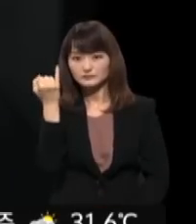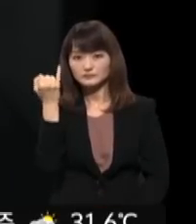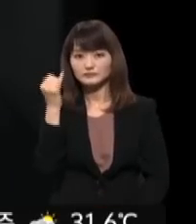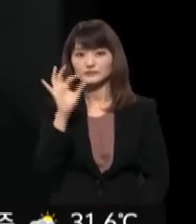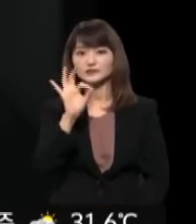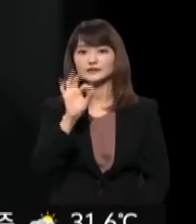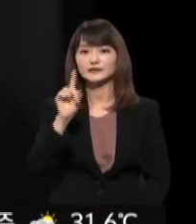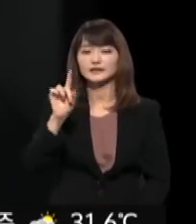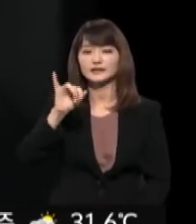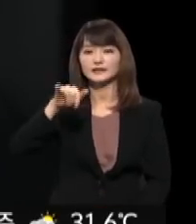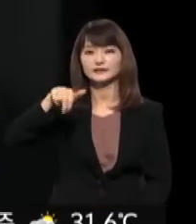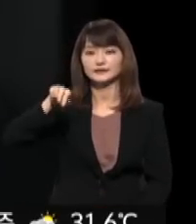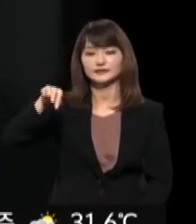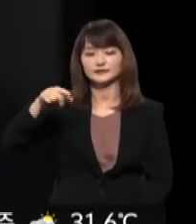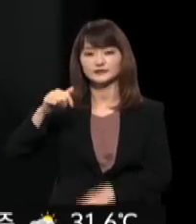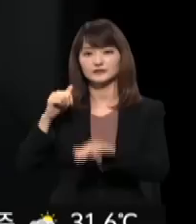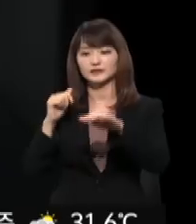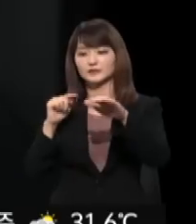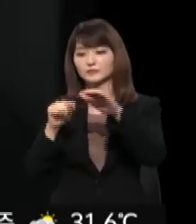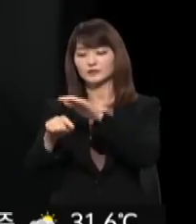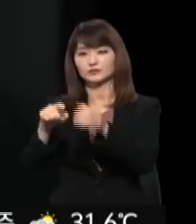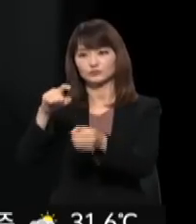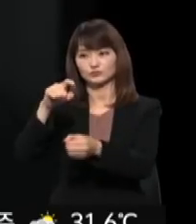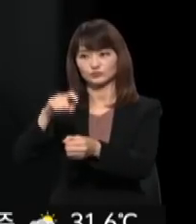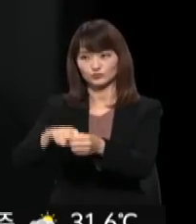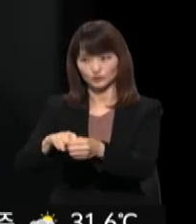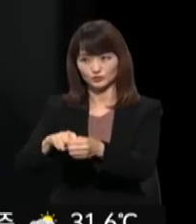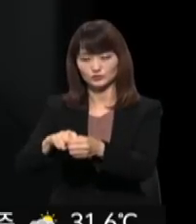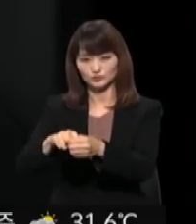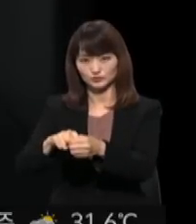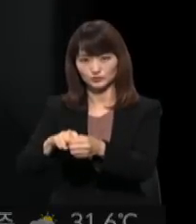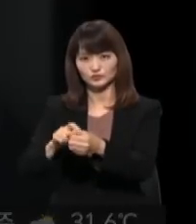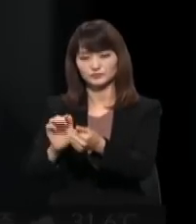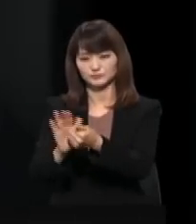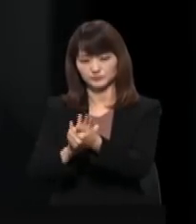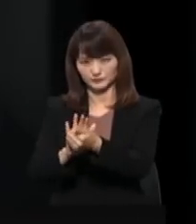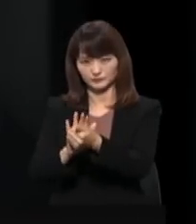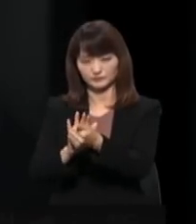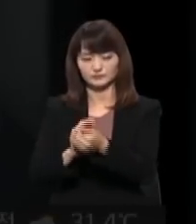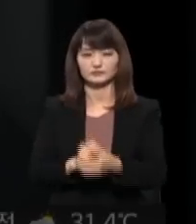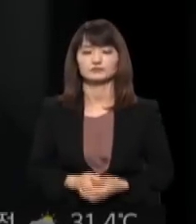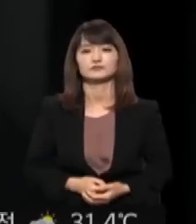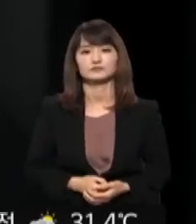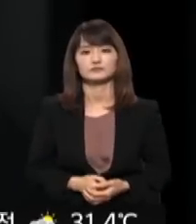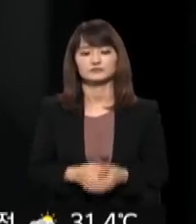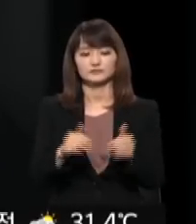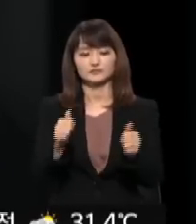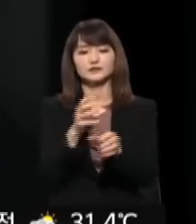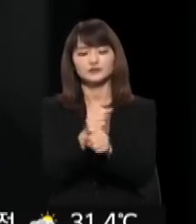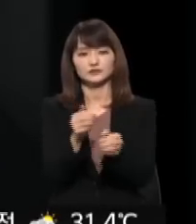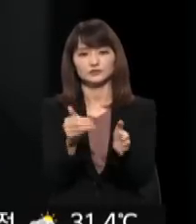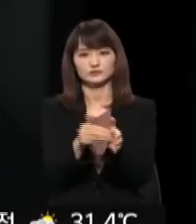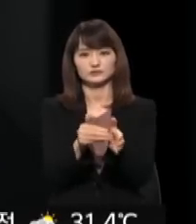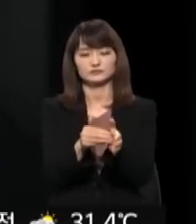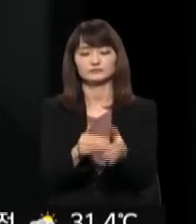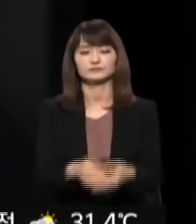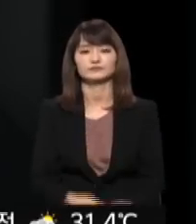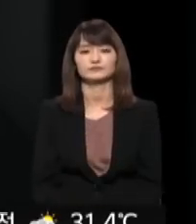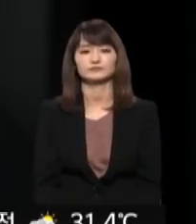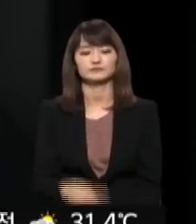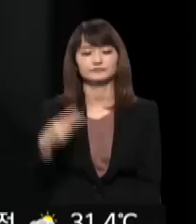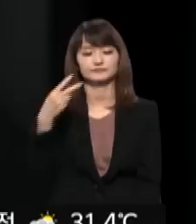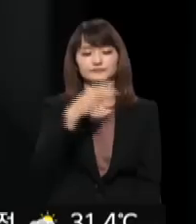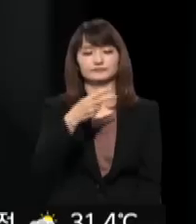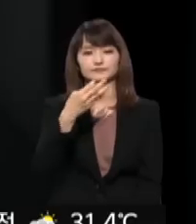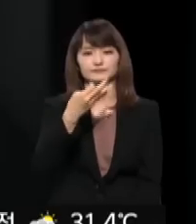방문을 위해서 접대를 했다 근데 그건 이제 완성이 됐어요 시효도 완성이 됐고 범죄도 완성이 됐습니다 그리고